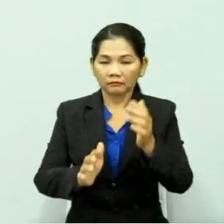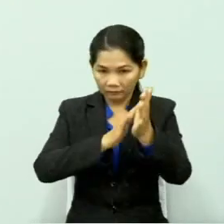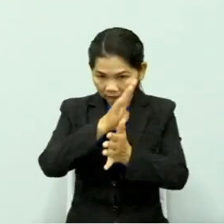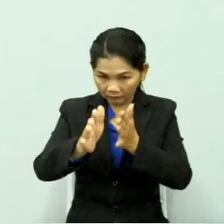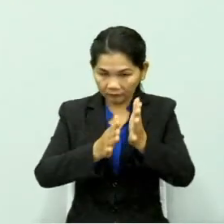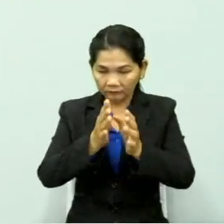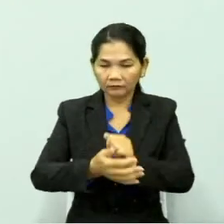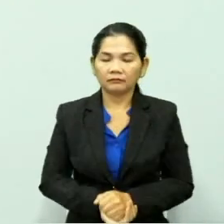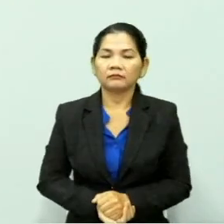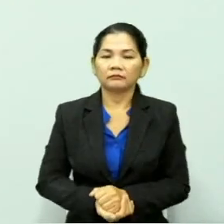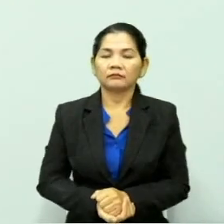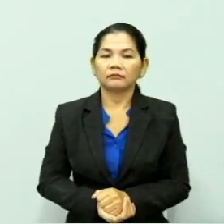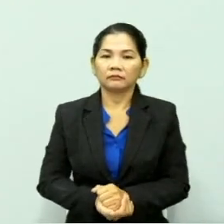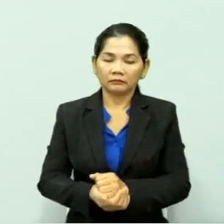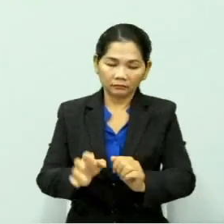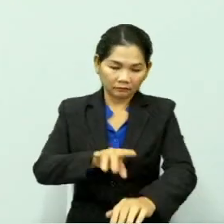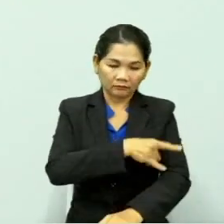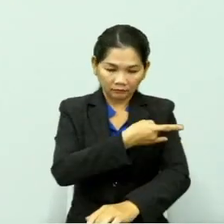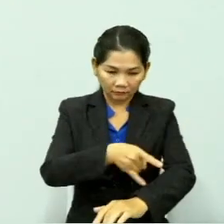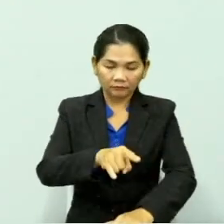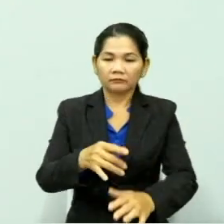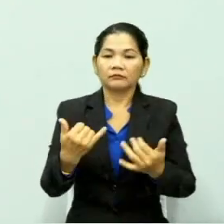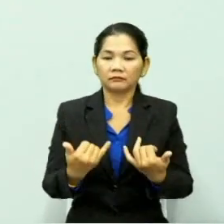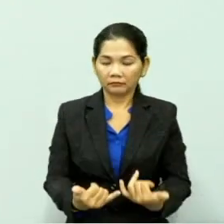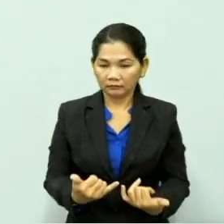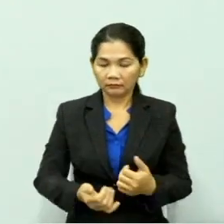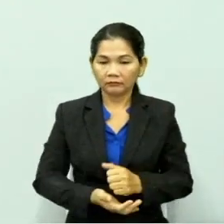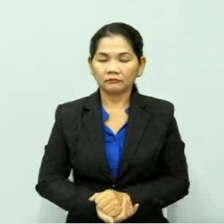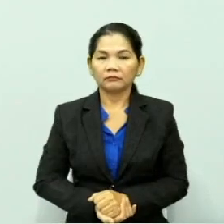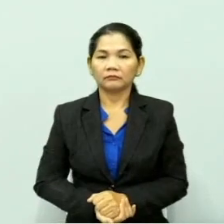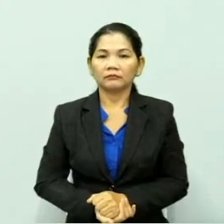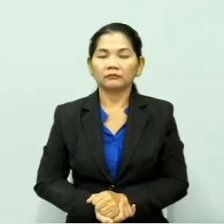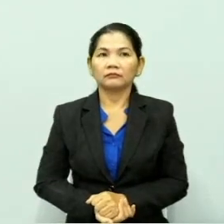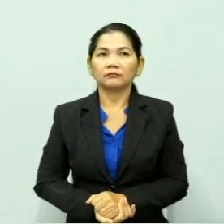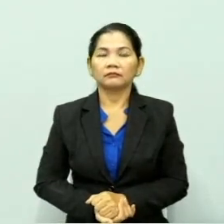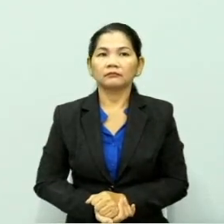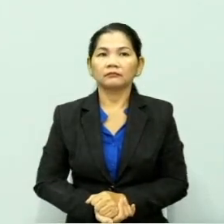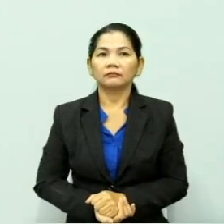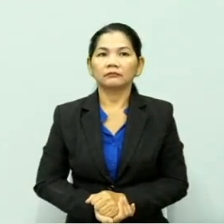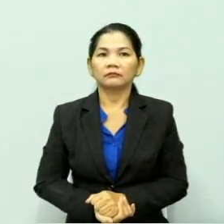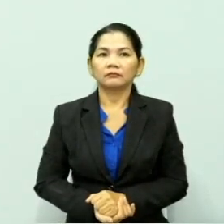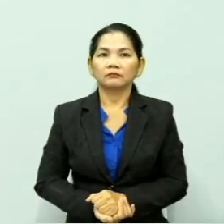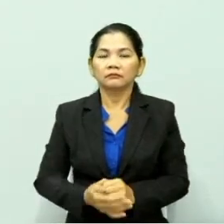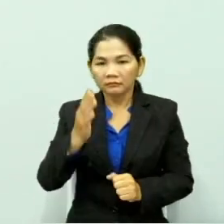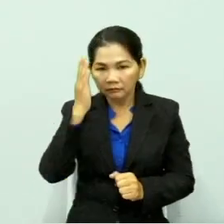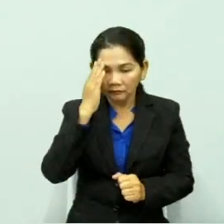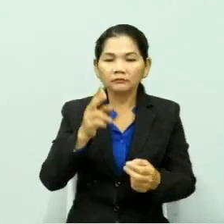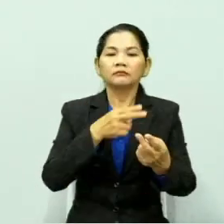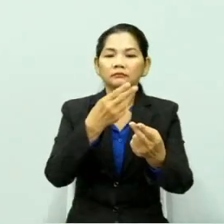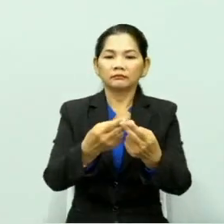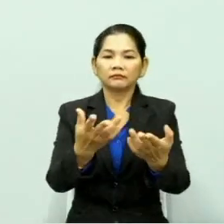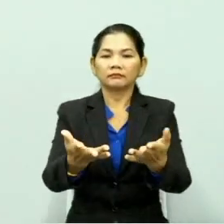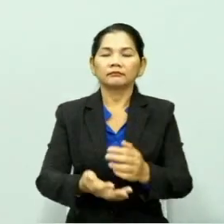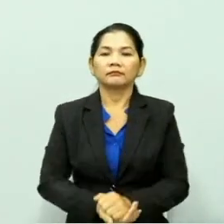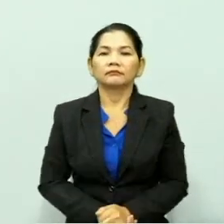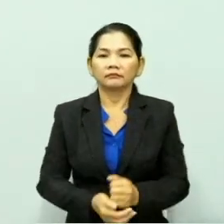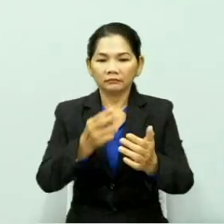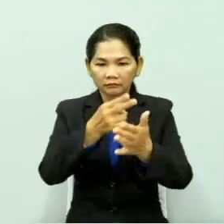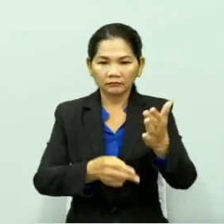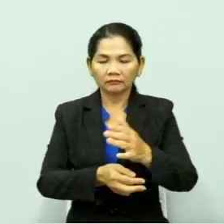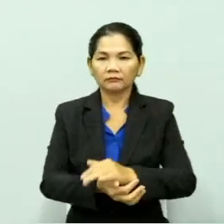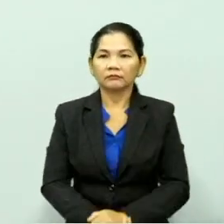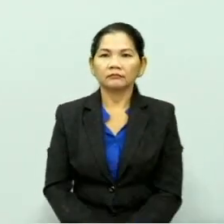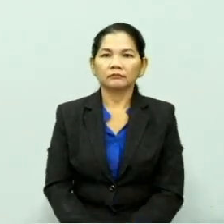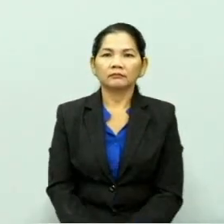tam rồi dạ chà ca sâu mê sâu tập bờ dưỡng nè con chà chà lấy con ạ chà lại bán chà miên ở vầy khả